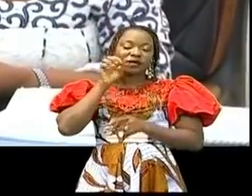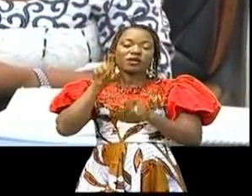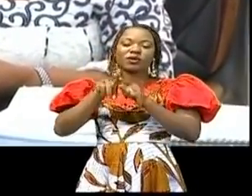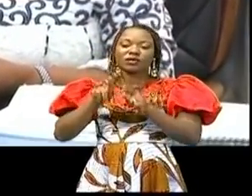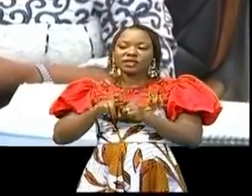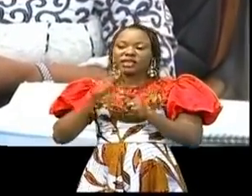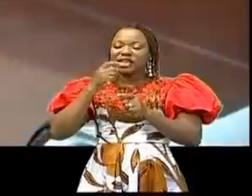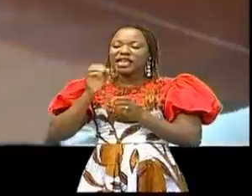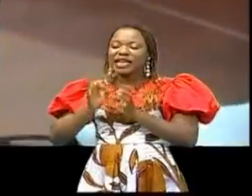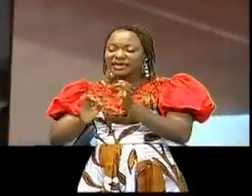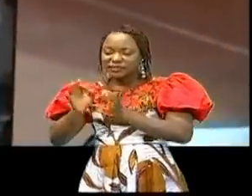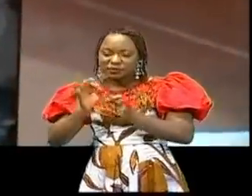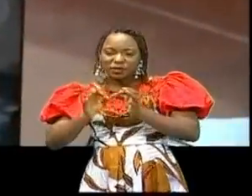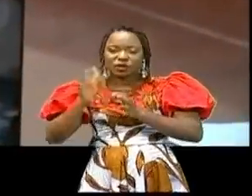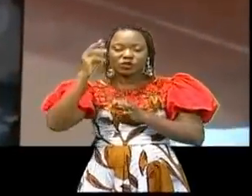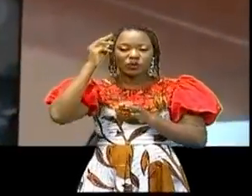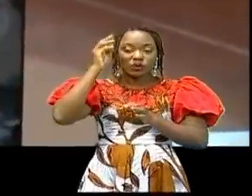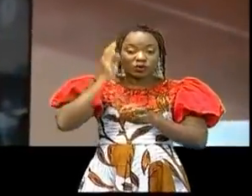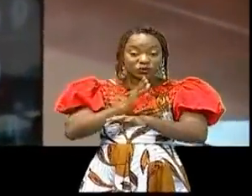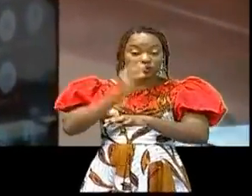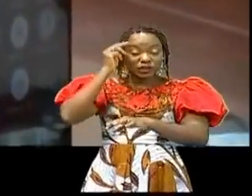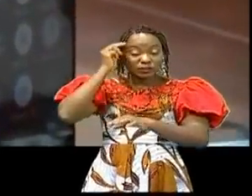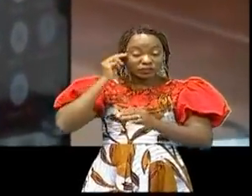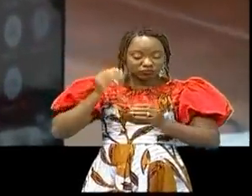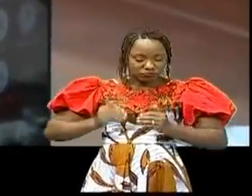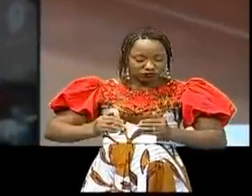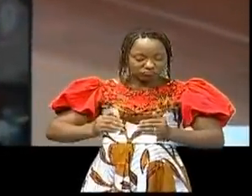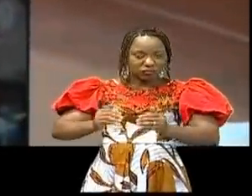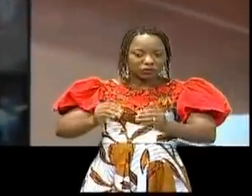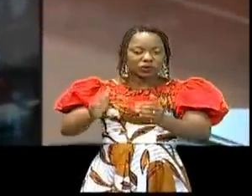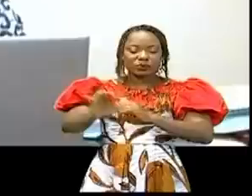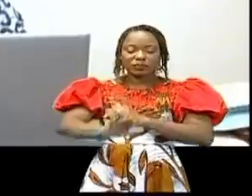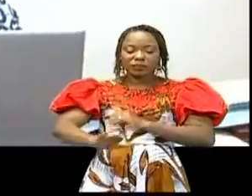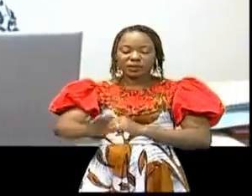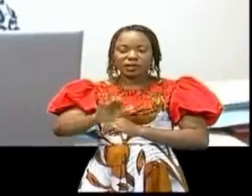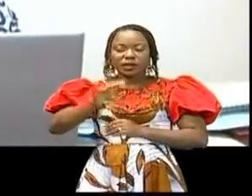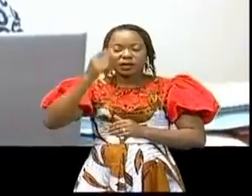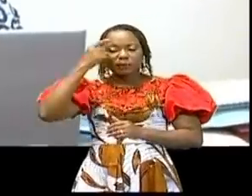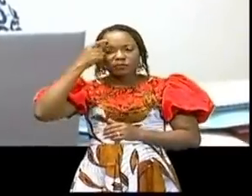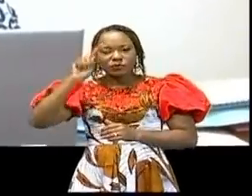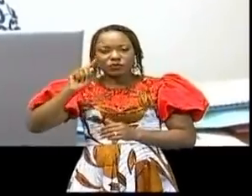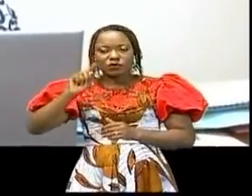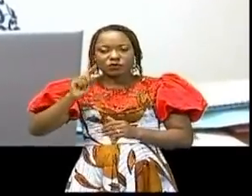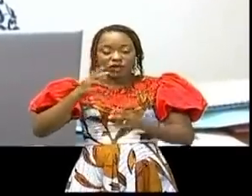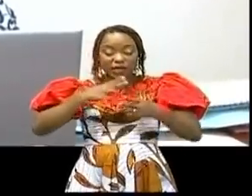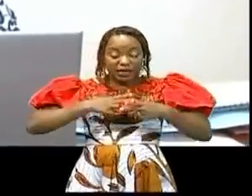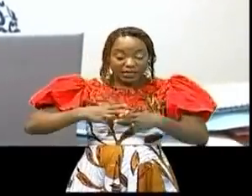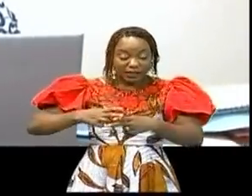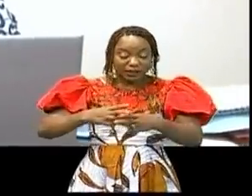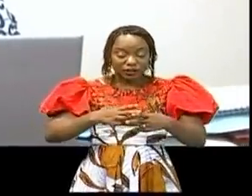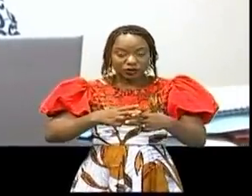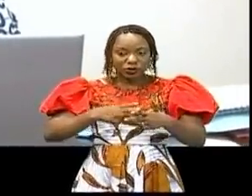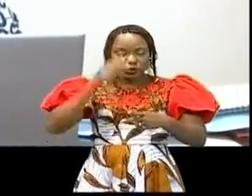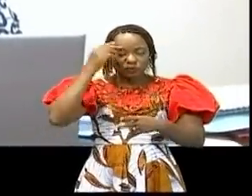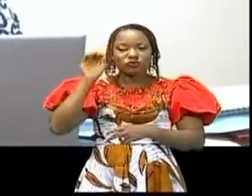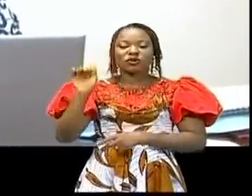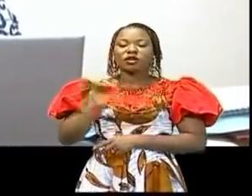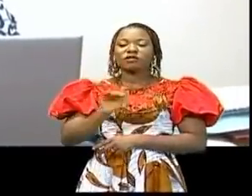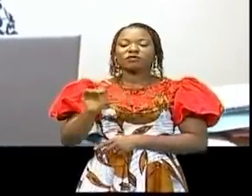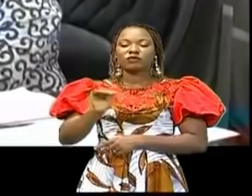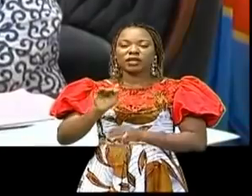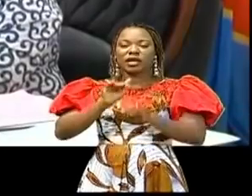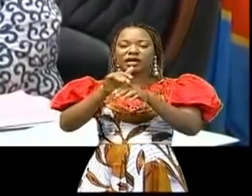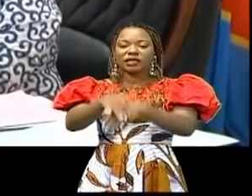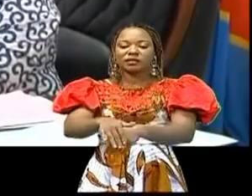au Conseil du rapport relatif à l'état d'avancement du processus pays concernant la gestion du secteur forestier au regard des